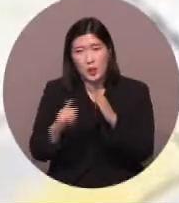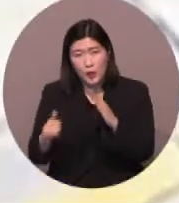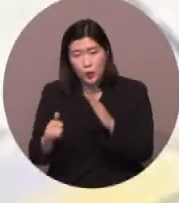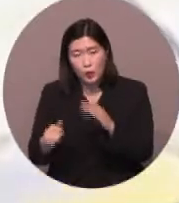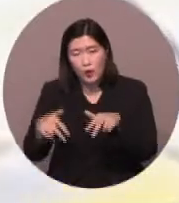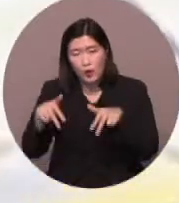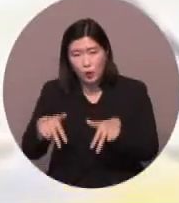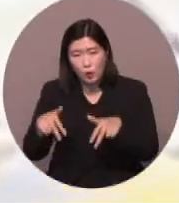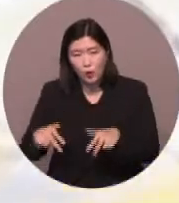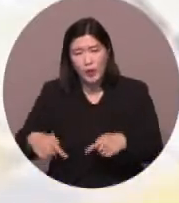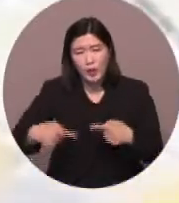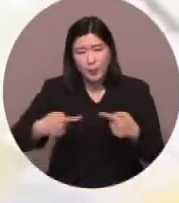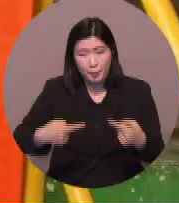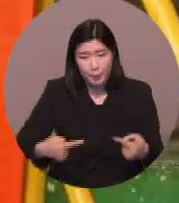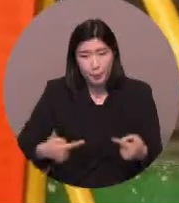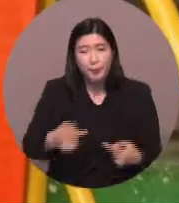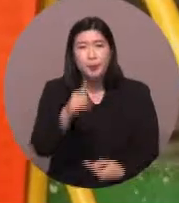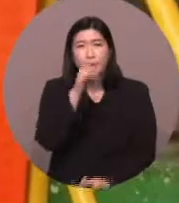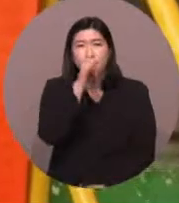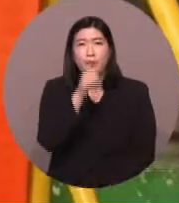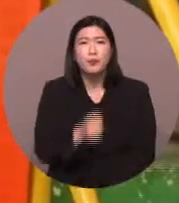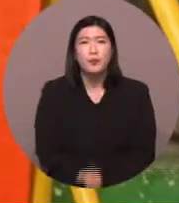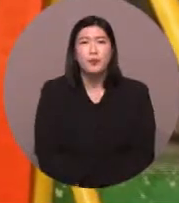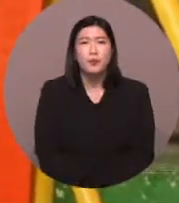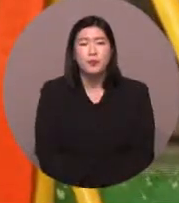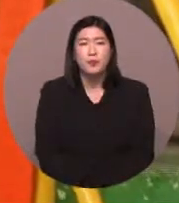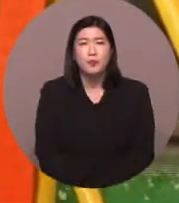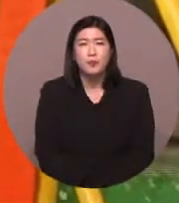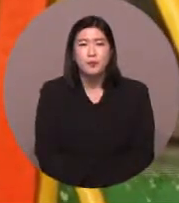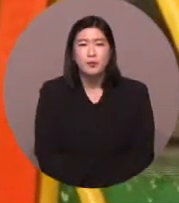함께 고인의 마지막 개를 배우겠습니다